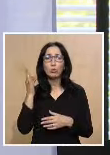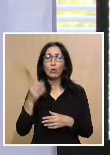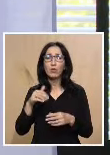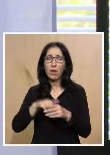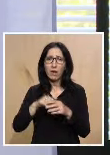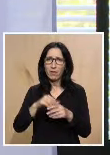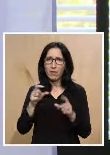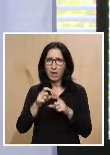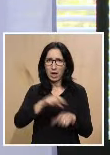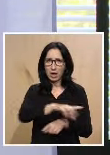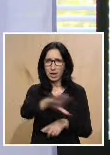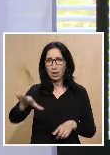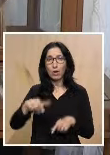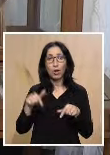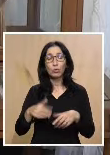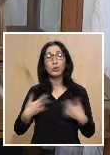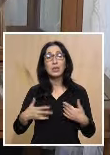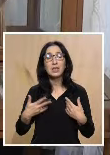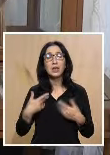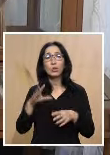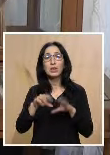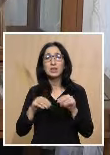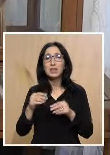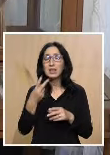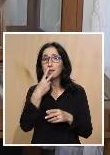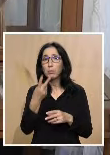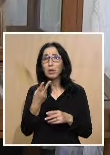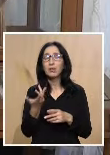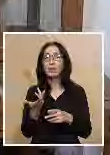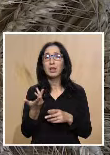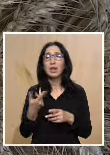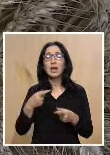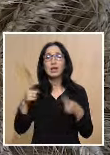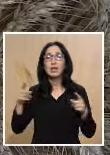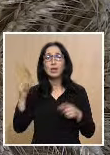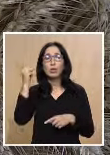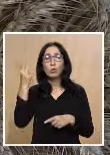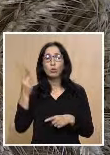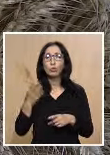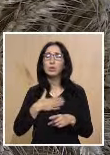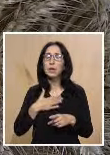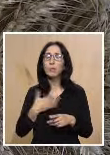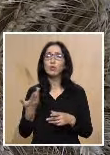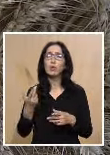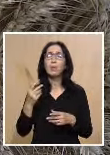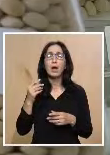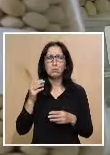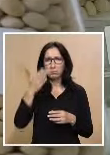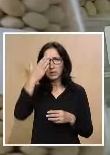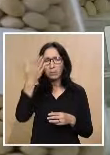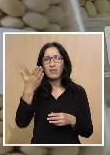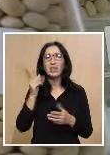района, той е искал тук да се изпитват различни култури, за да може да се наложи справедлив данък на